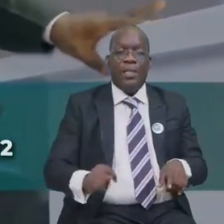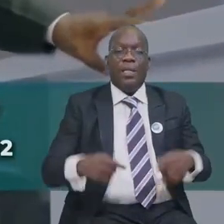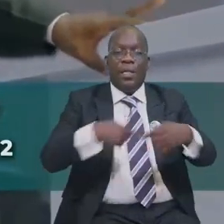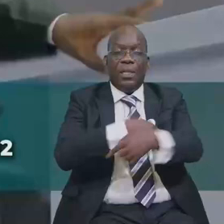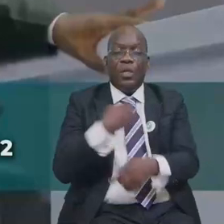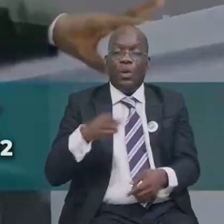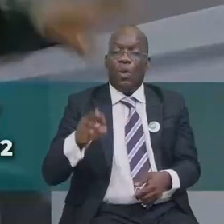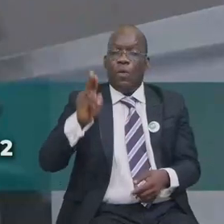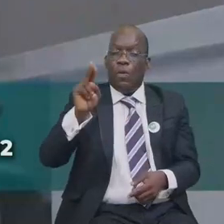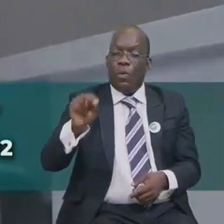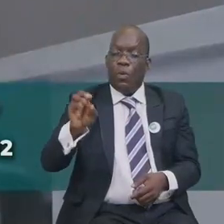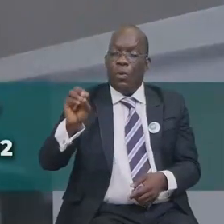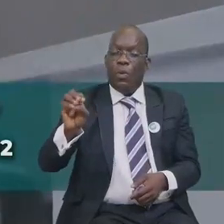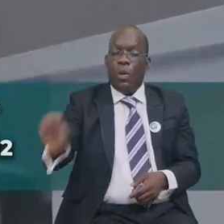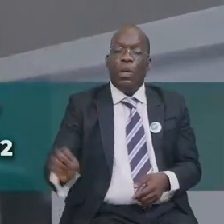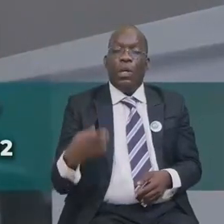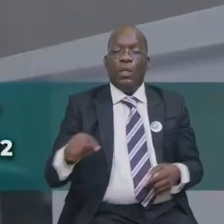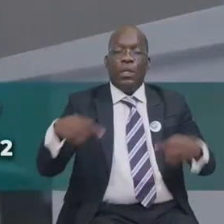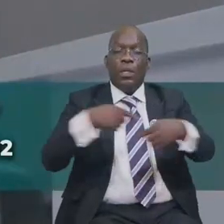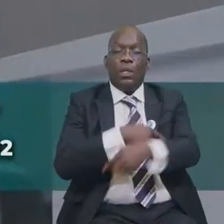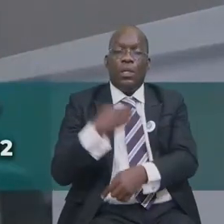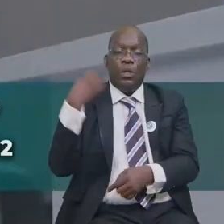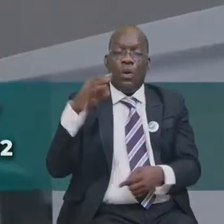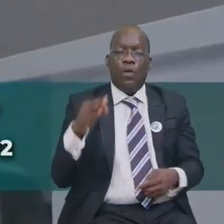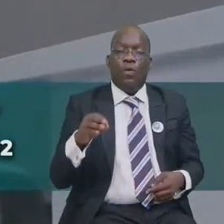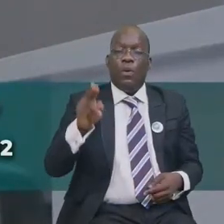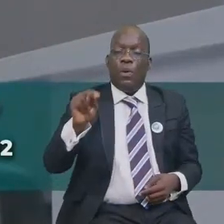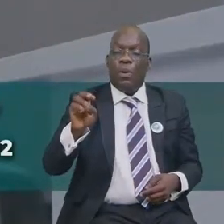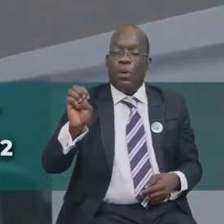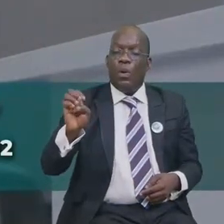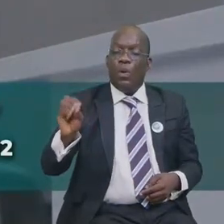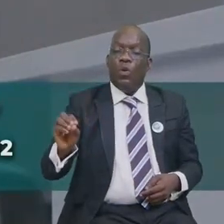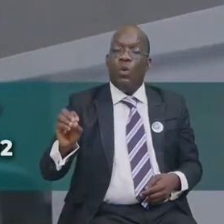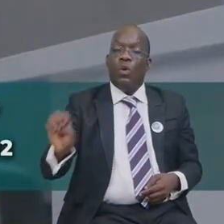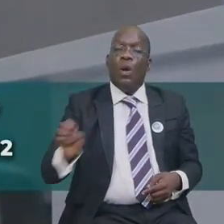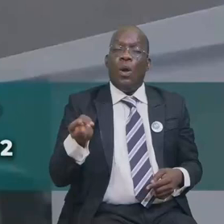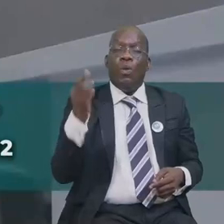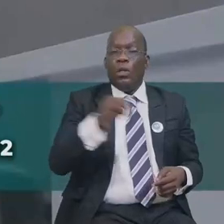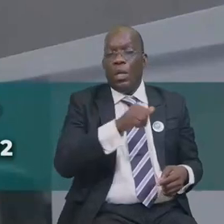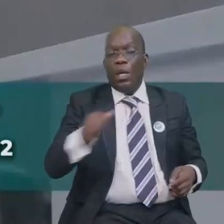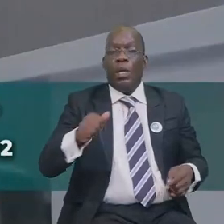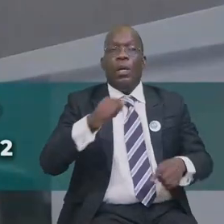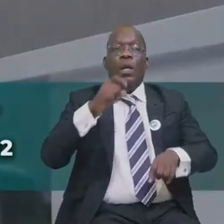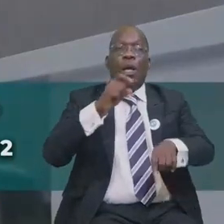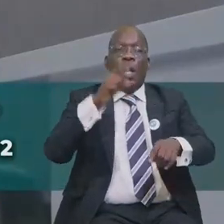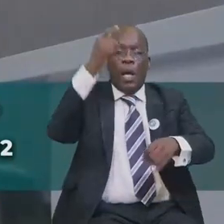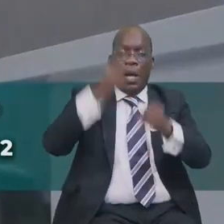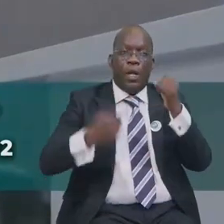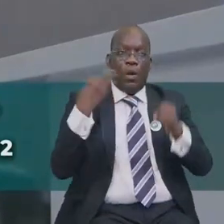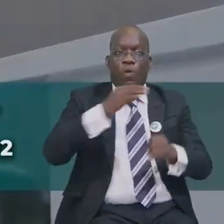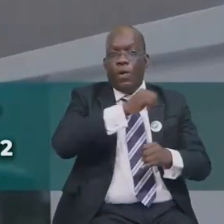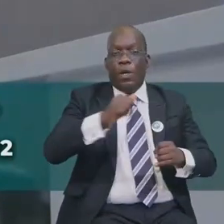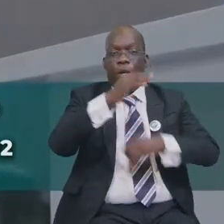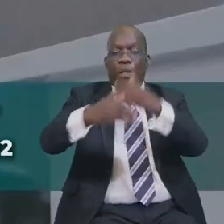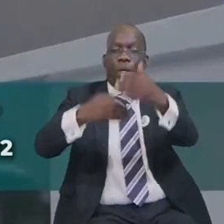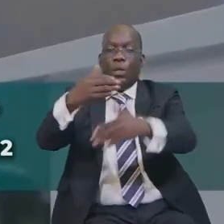Ce qui arriva du temps de Noé, au temps de Noé, c'était la fin d'une ère. Le déluge allait venir pour